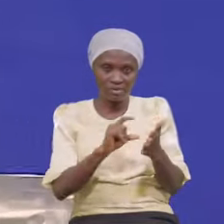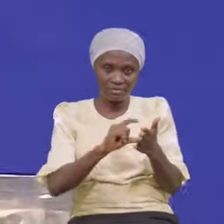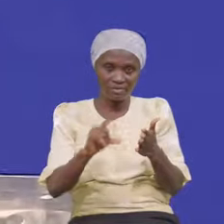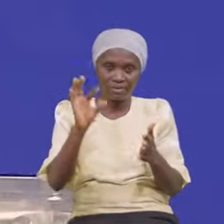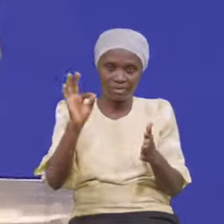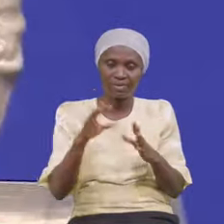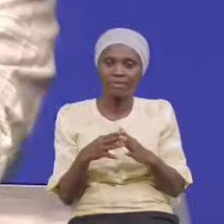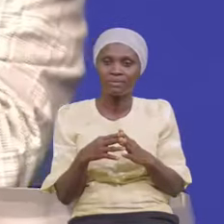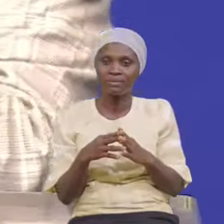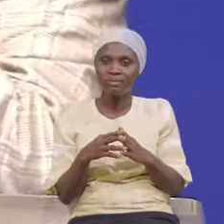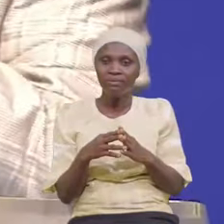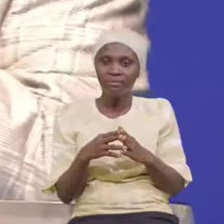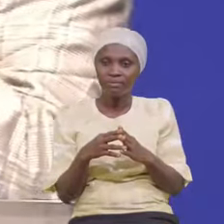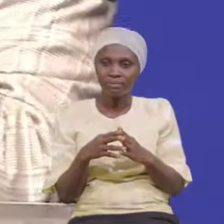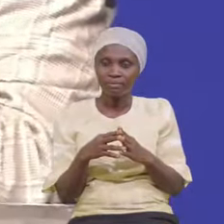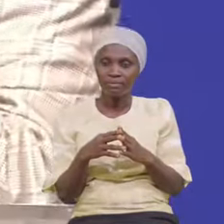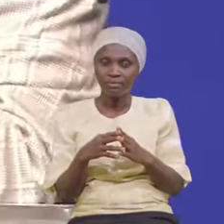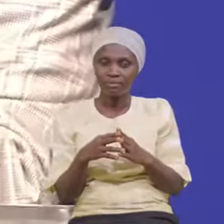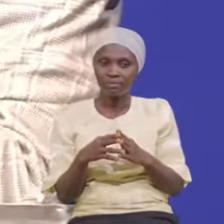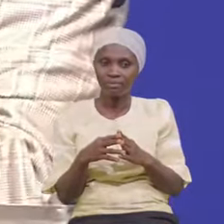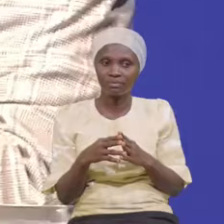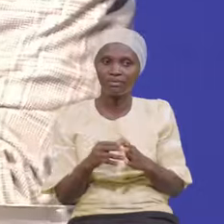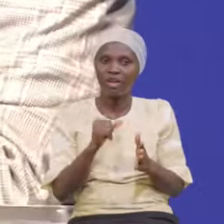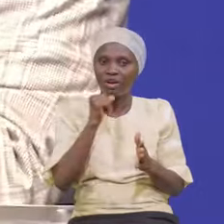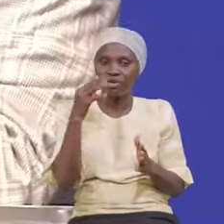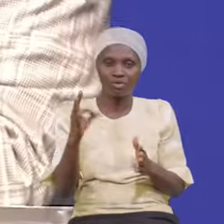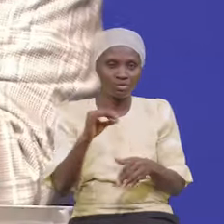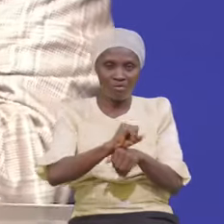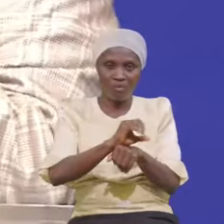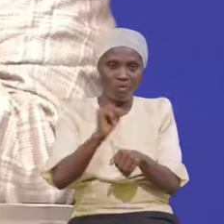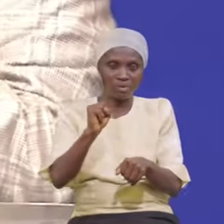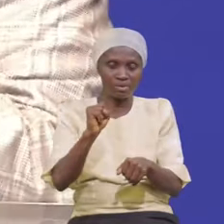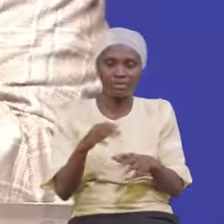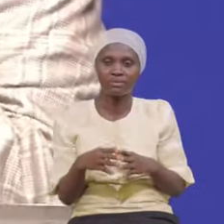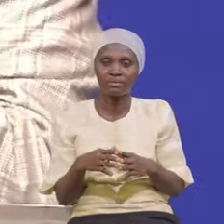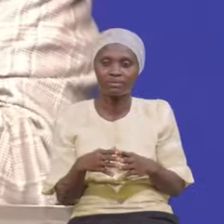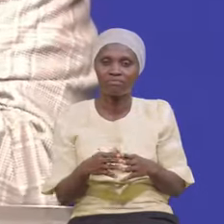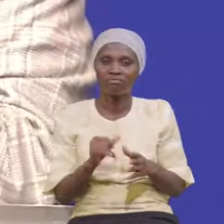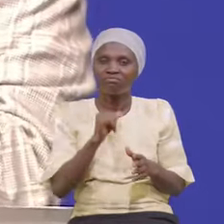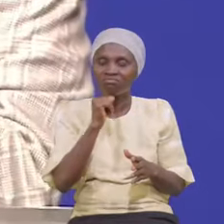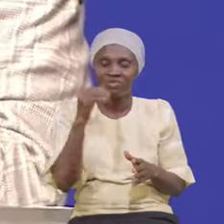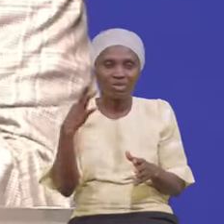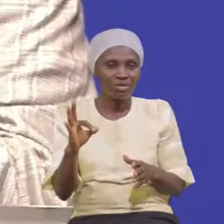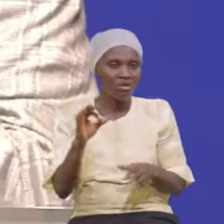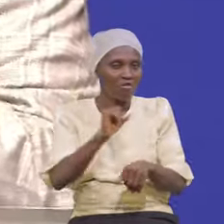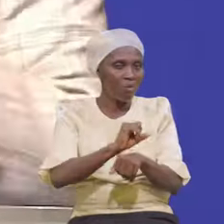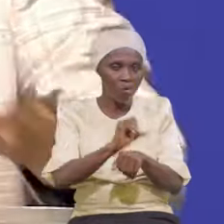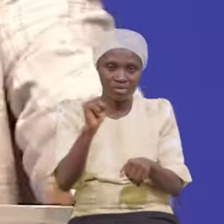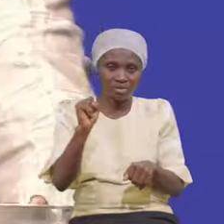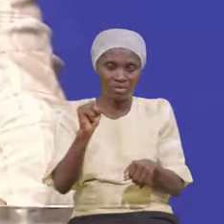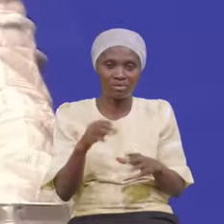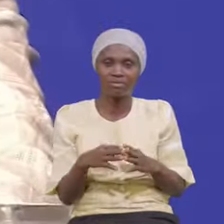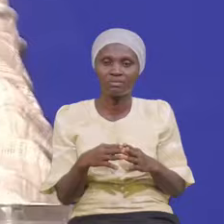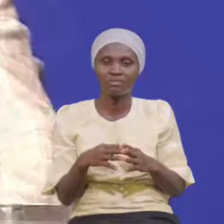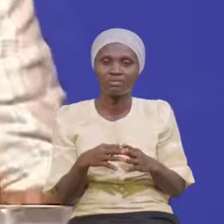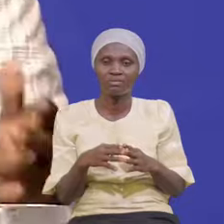9వ వచనాన్ని చూడండి. Not of works. అది క్రియల వలన కలిగింది కాదు. Not of works. అది క్రియల